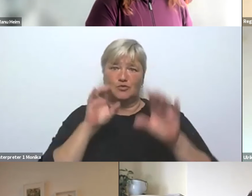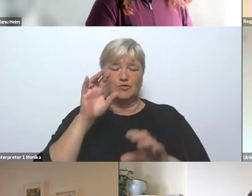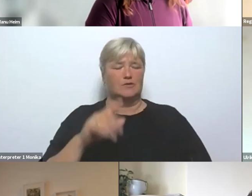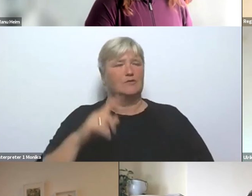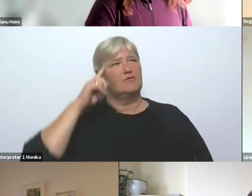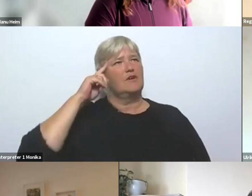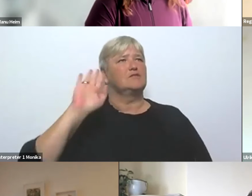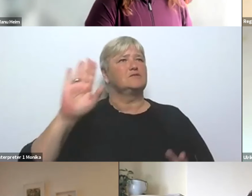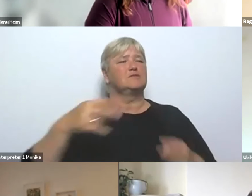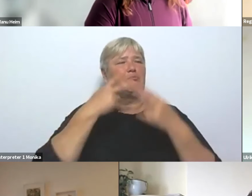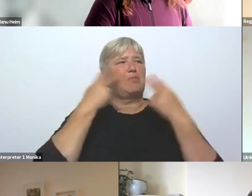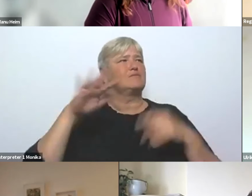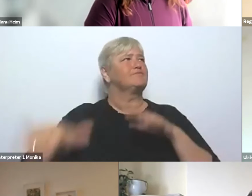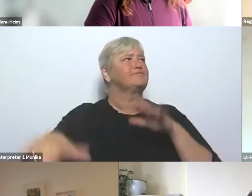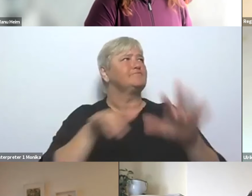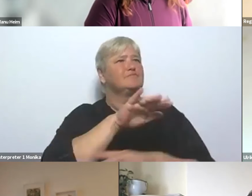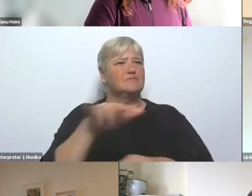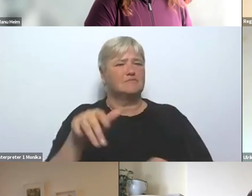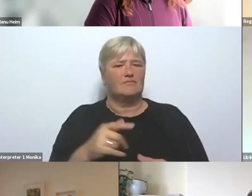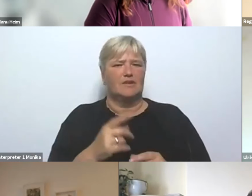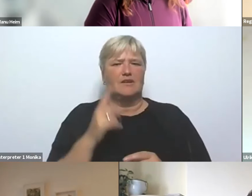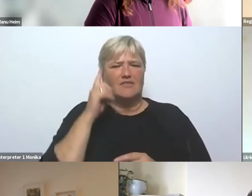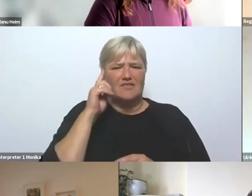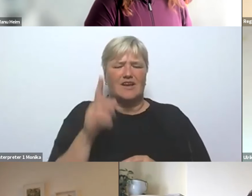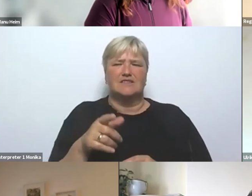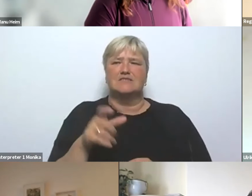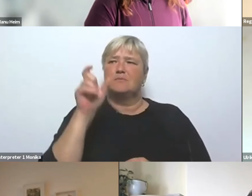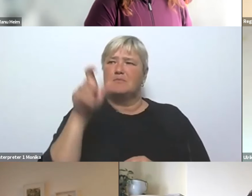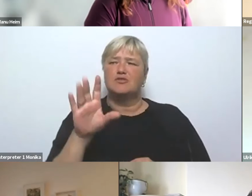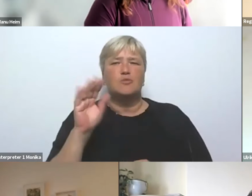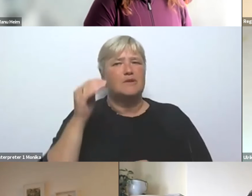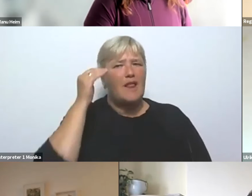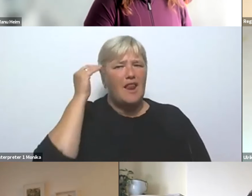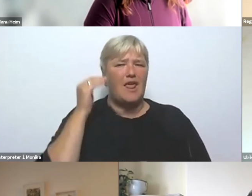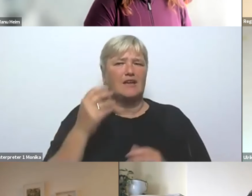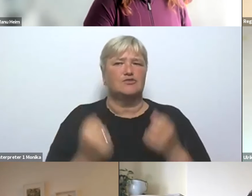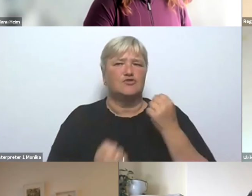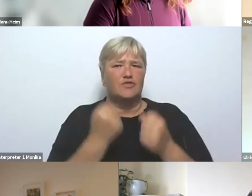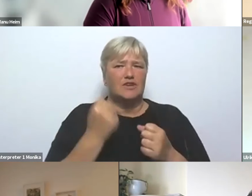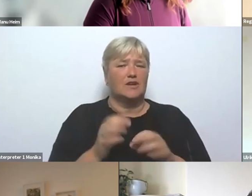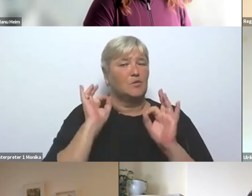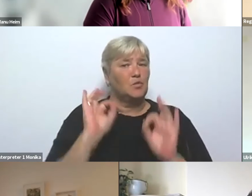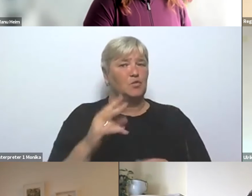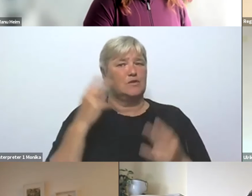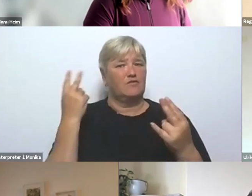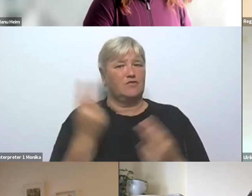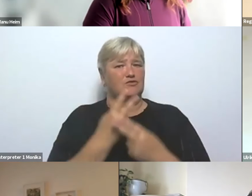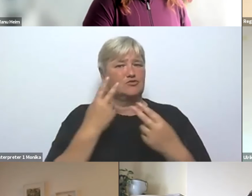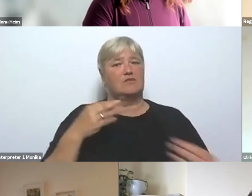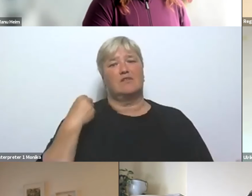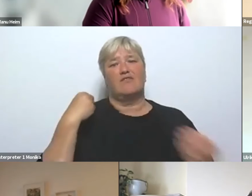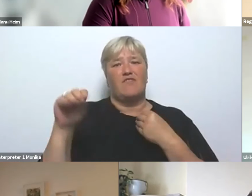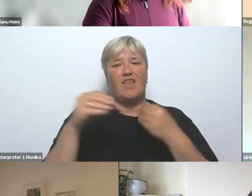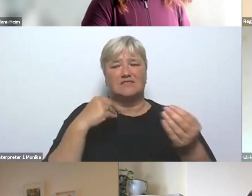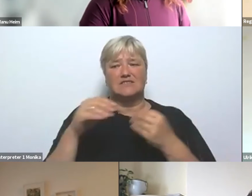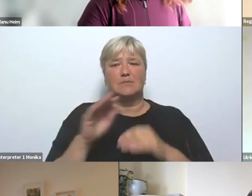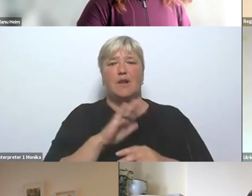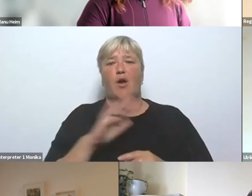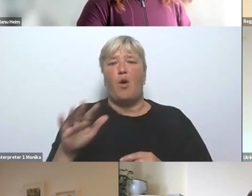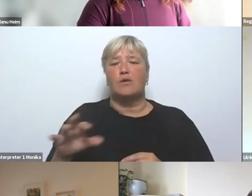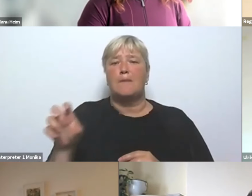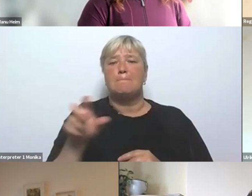zurechtfindet. Einfach und anpassbar, dass sie Menschen mit Lernschwierigkeiten gut verstehen und so flexibel, dass man sie auch ohne Maus, Tastatur, Touch